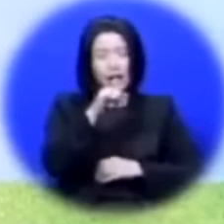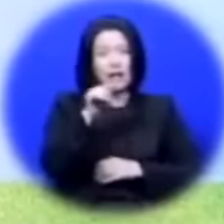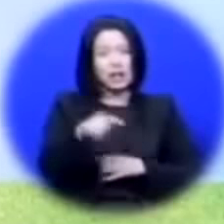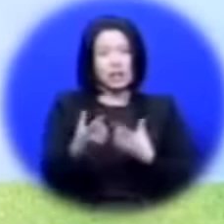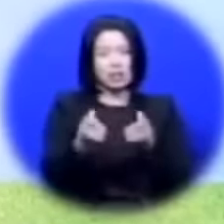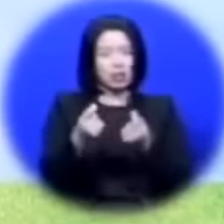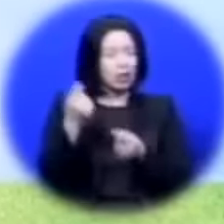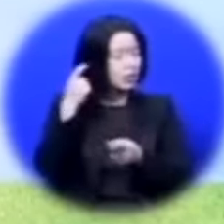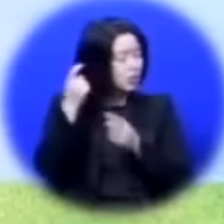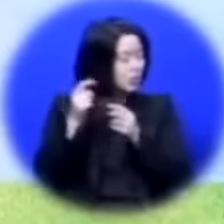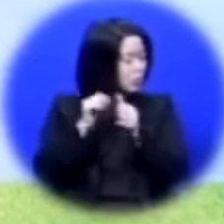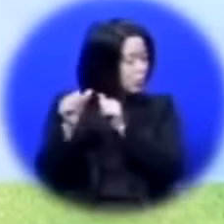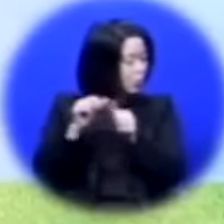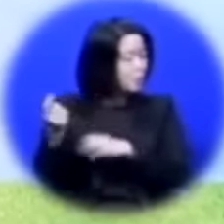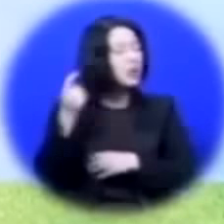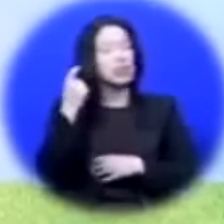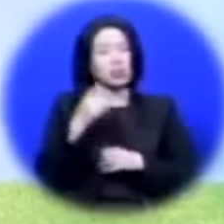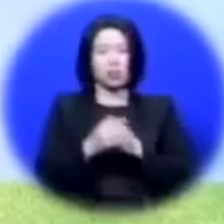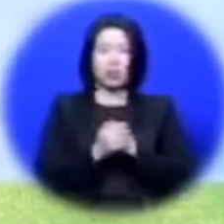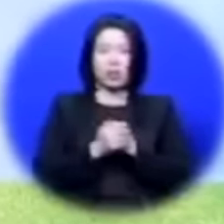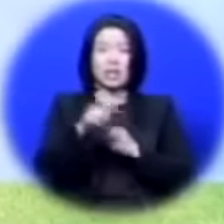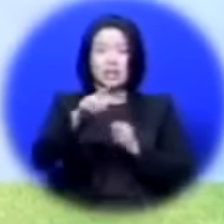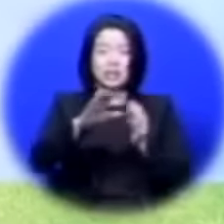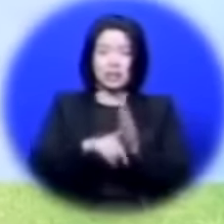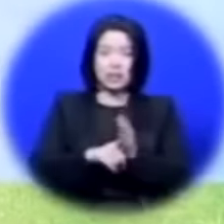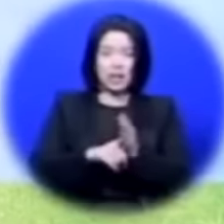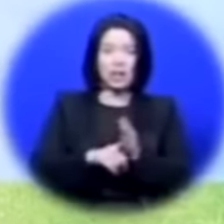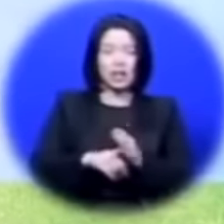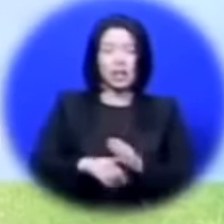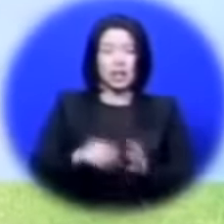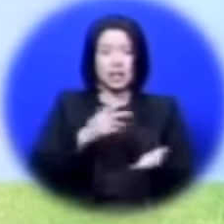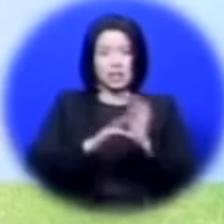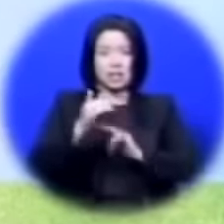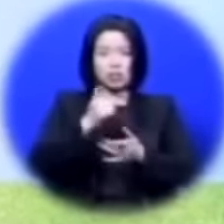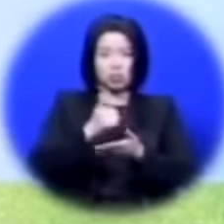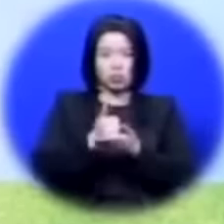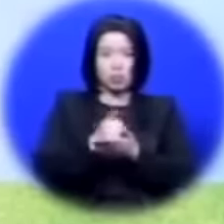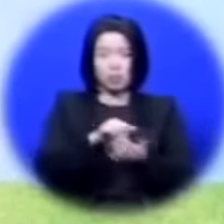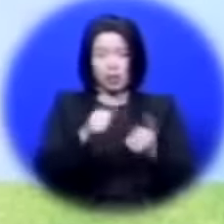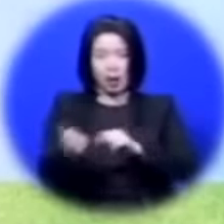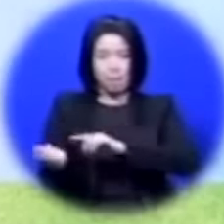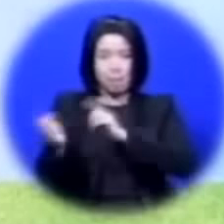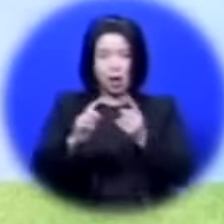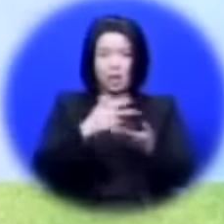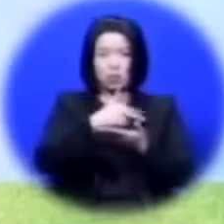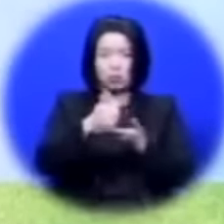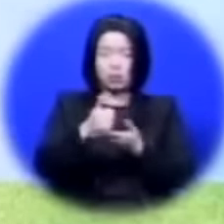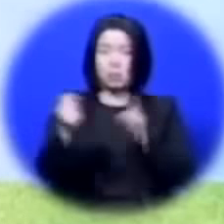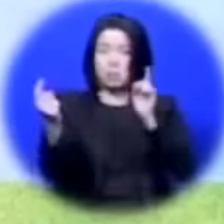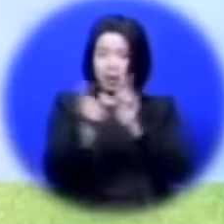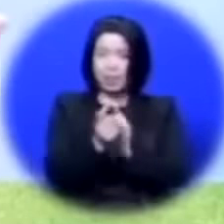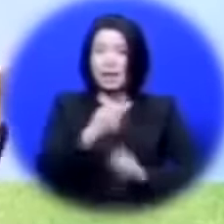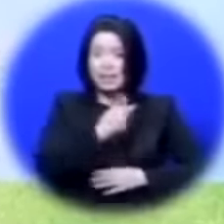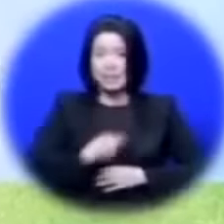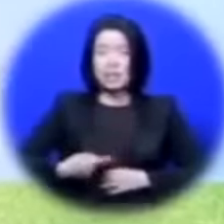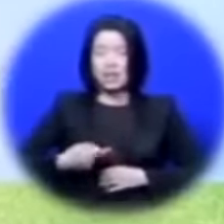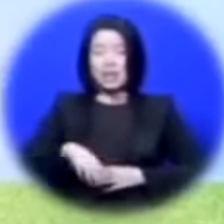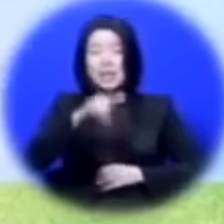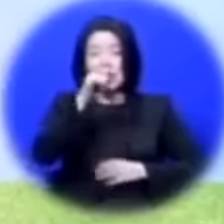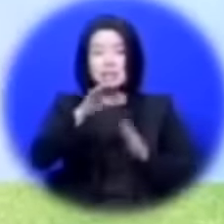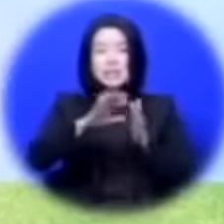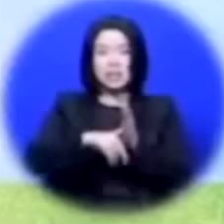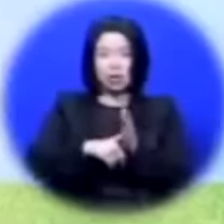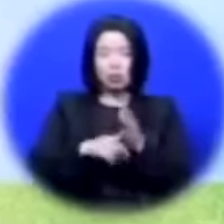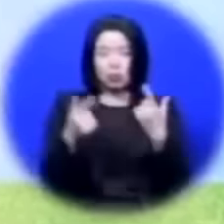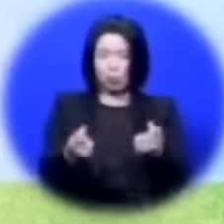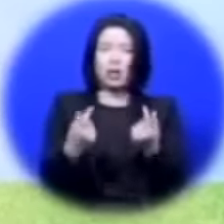소문만들은 거예요 그때 당시 예수님 부활에 주님을 만난 제자들이 있을 때도